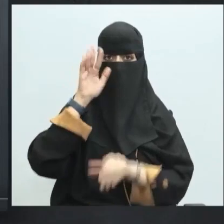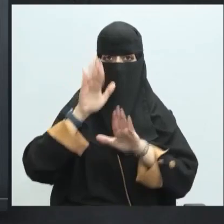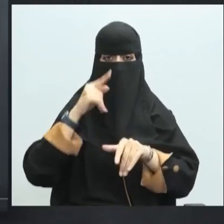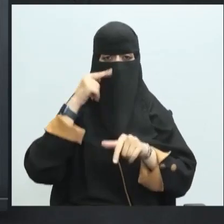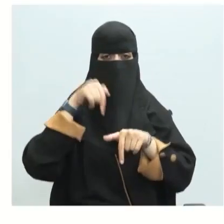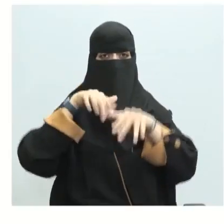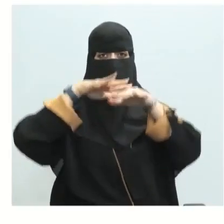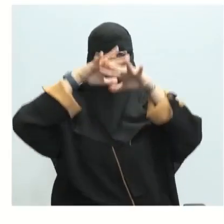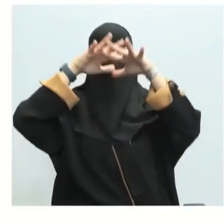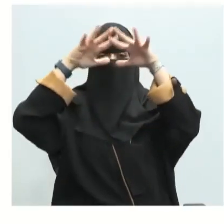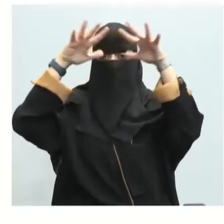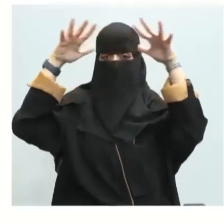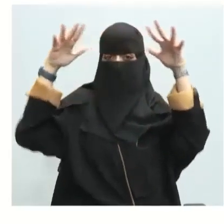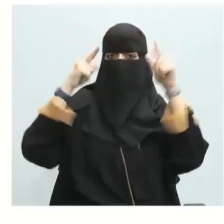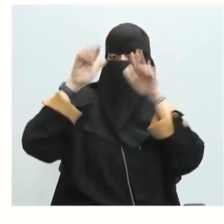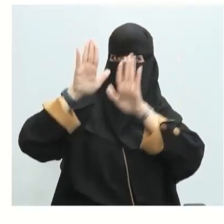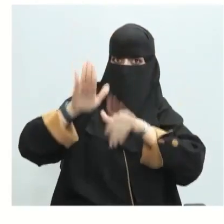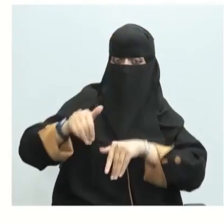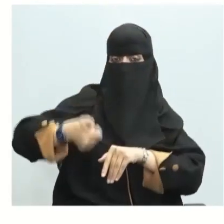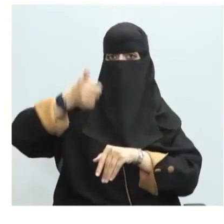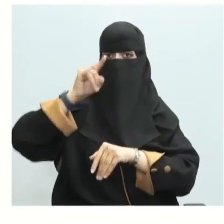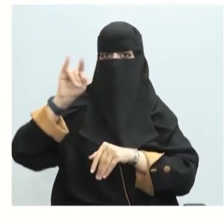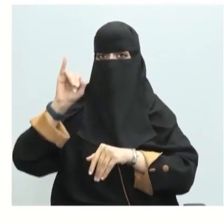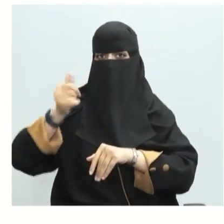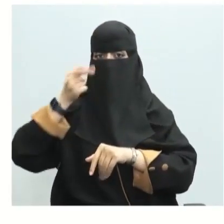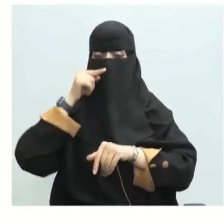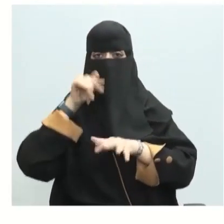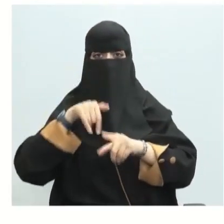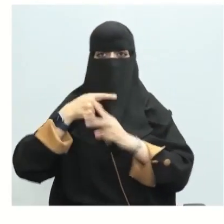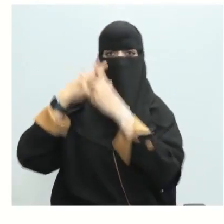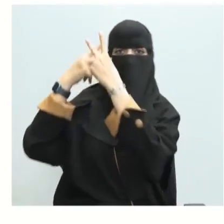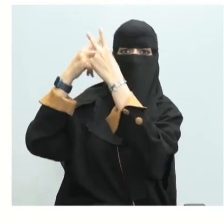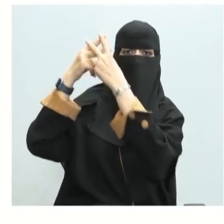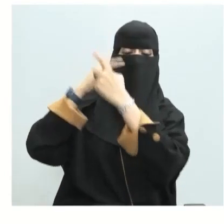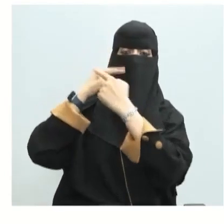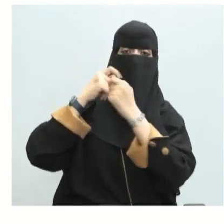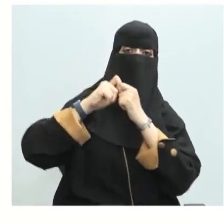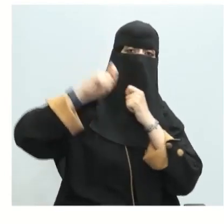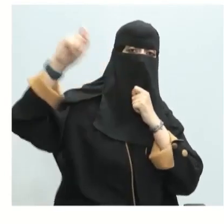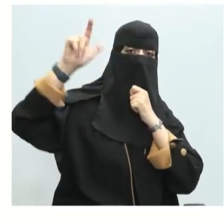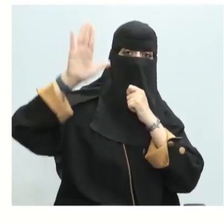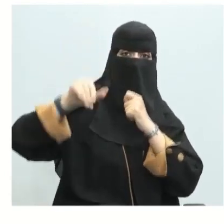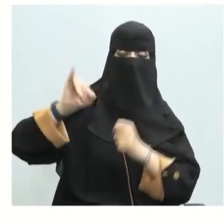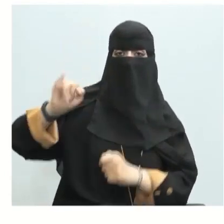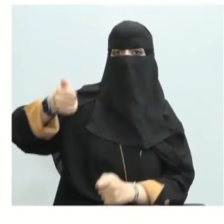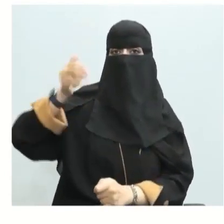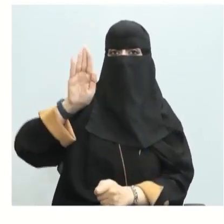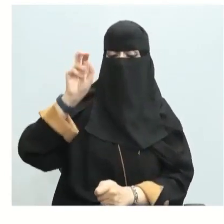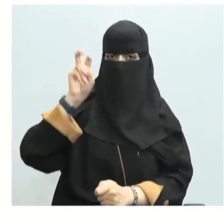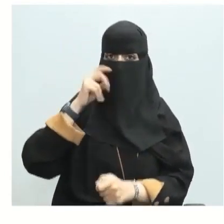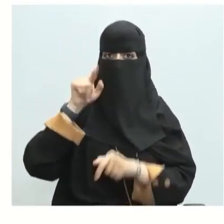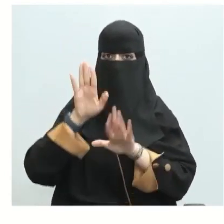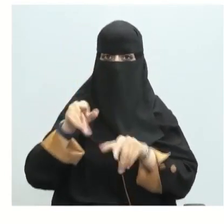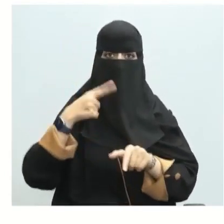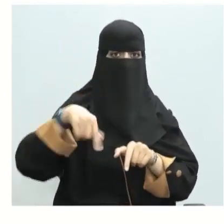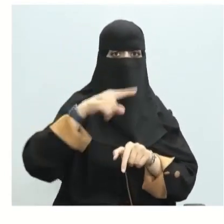على الماس هل يمكن ان تكون هذه النجمه البعيده مثلا ماسه هل نحب